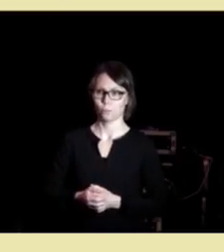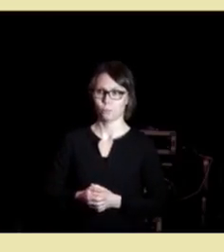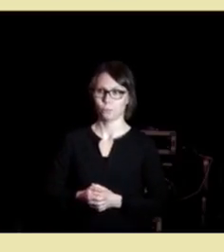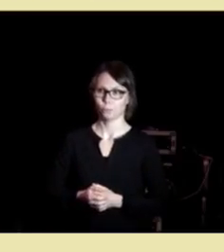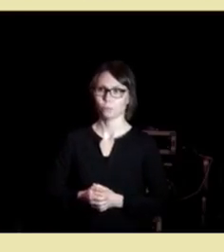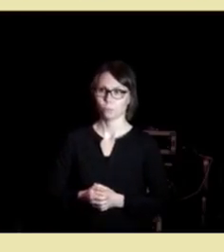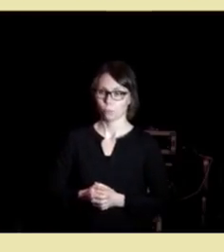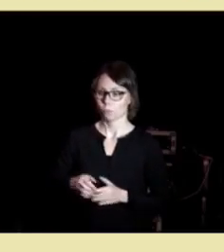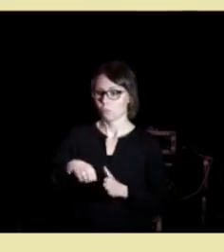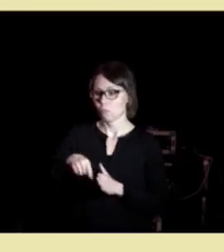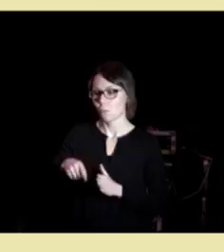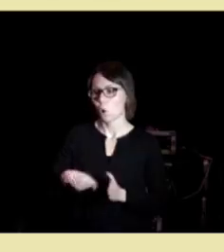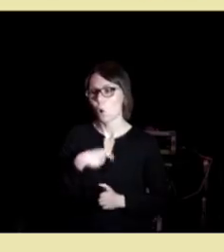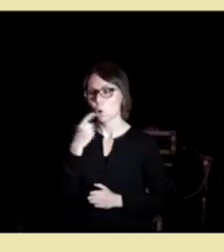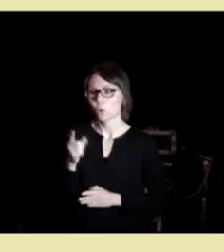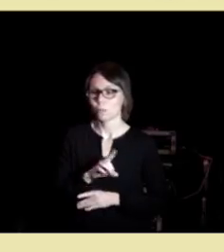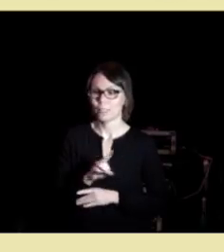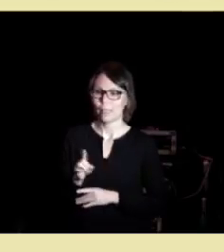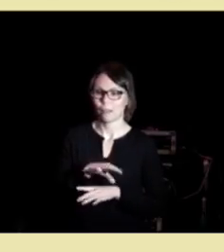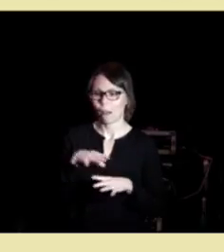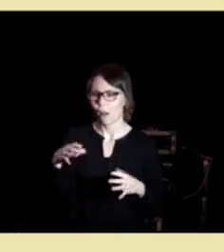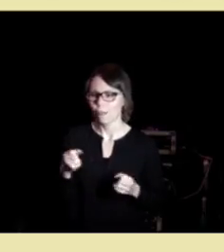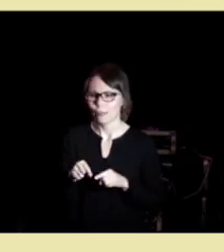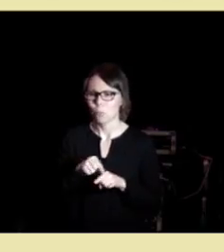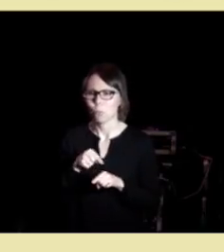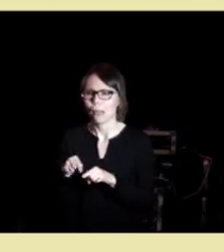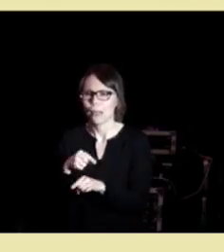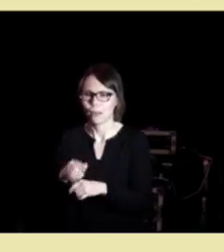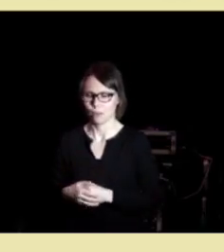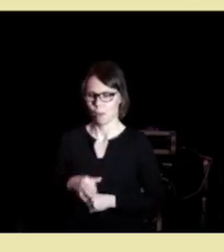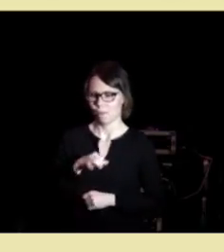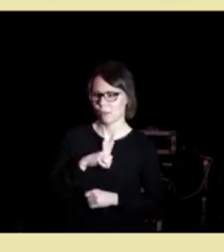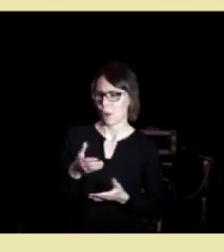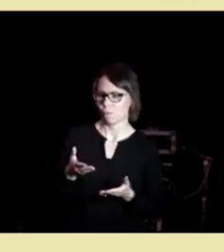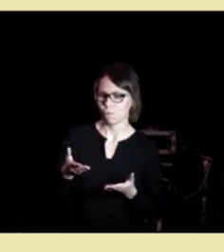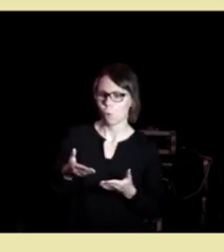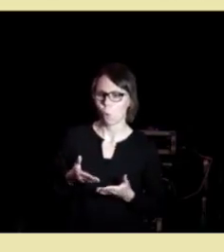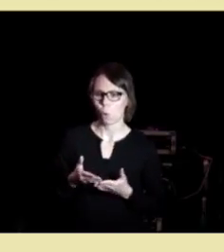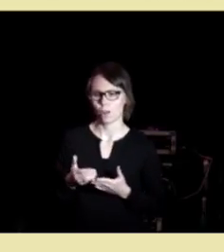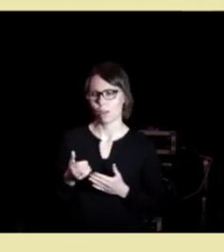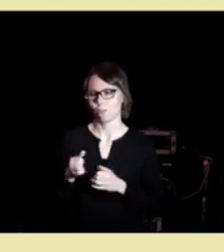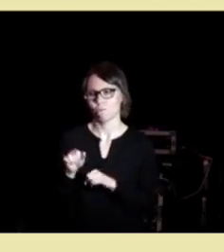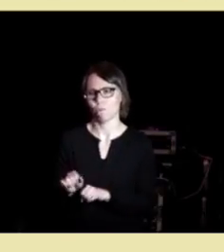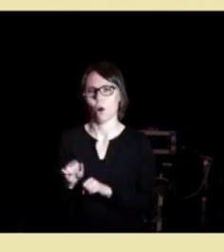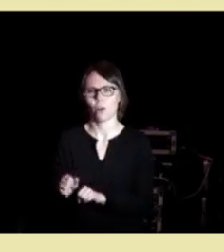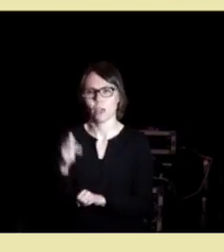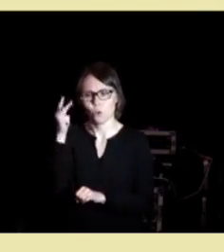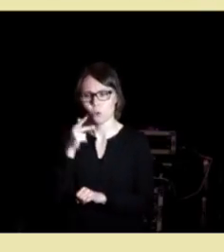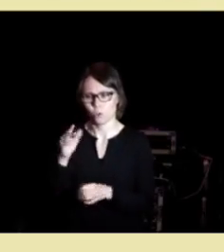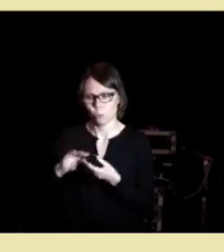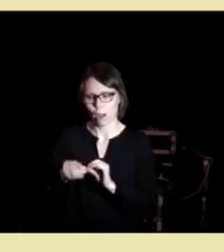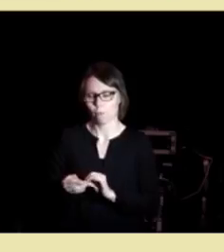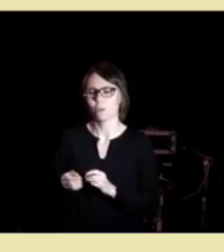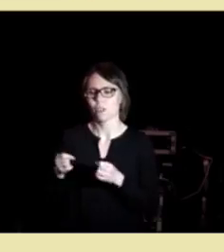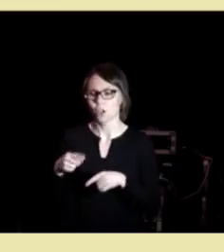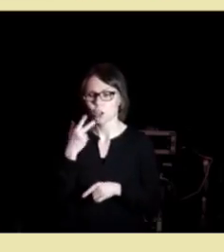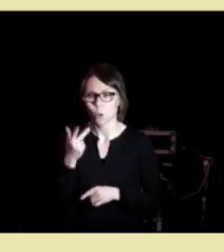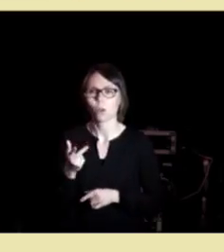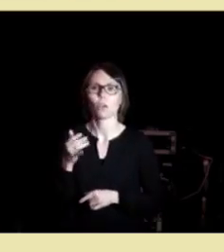i ungdomstiden alt debuterer. Hvis man får et varig rusproblem, så er det i ungdomstiden det